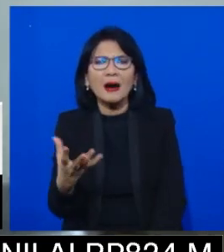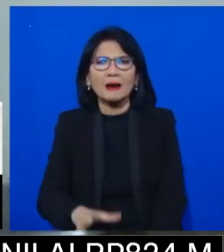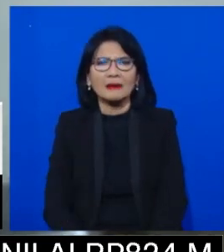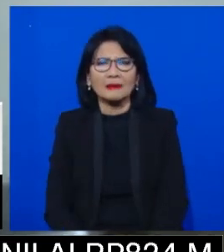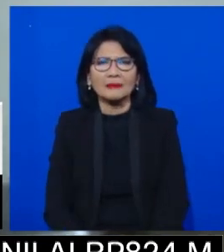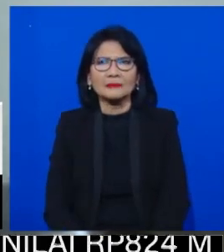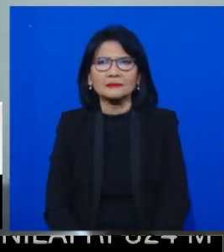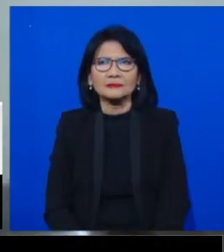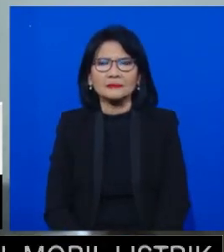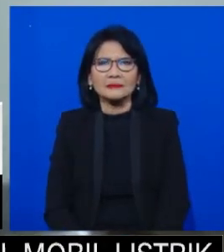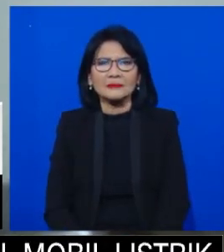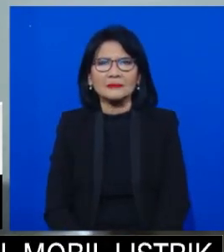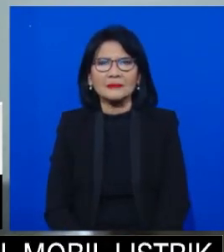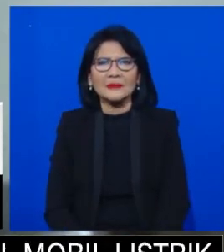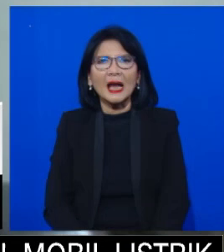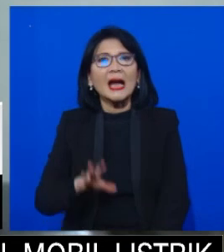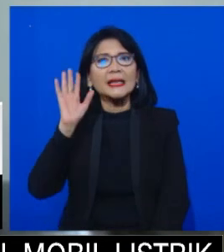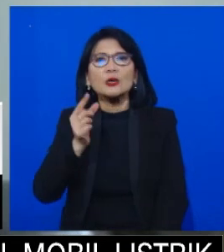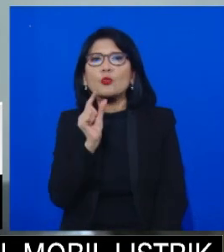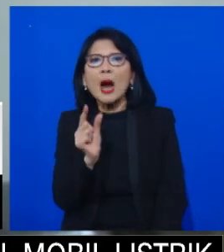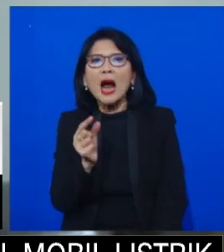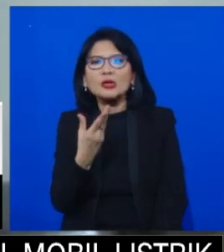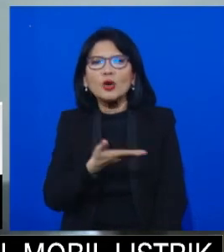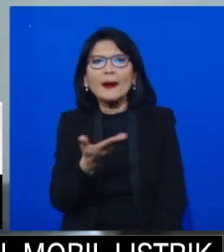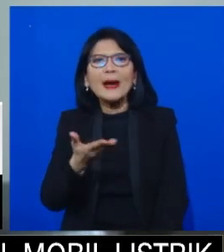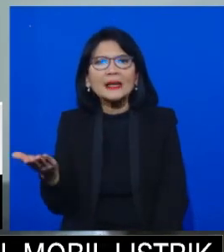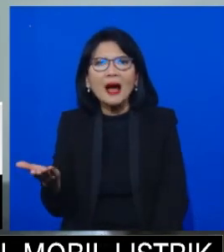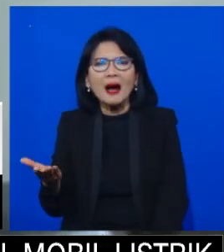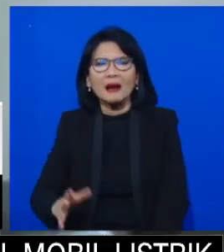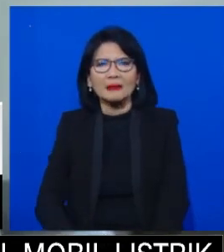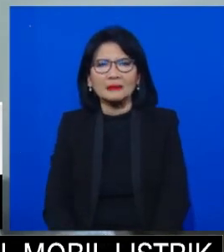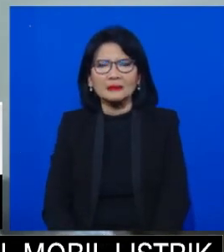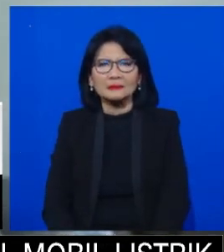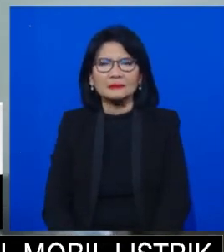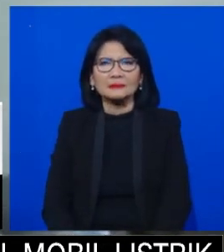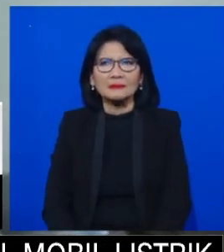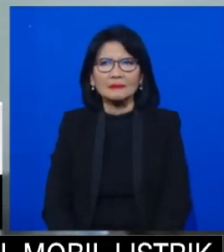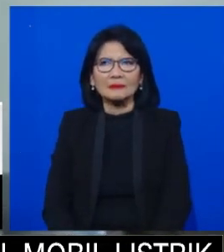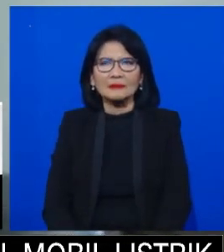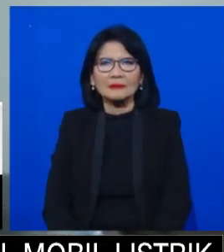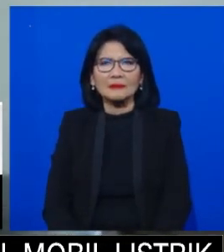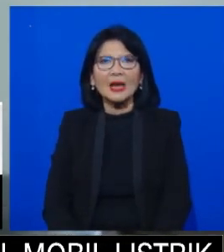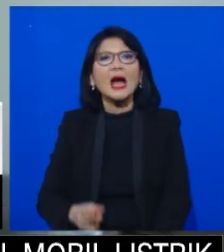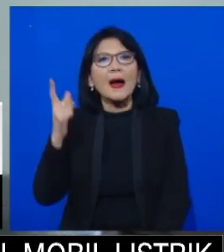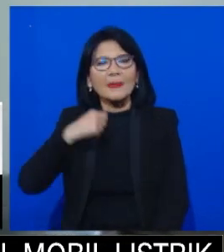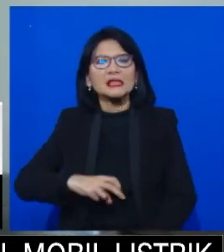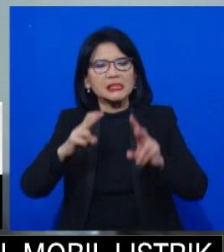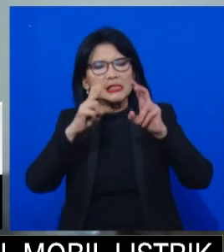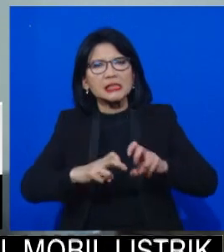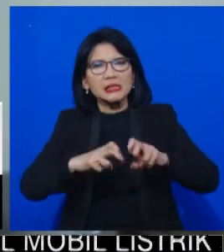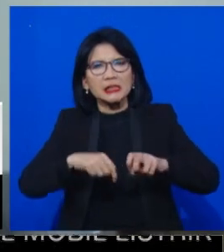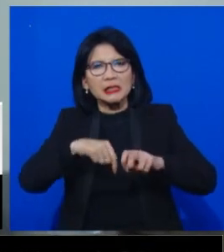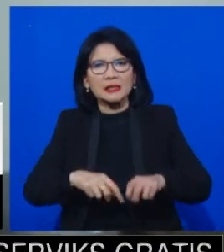selanjutnya digunakan untuk apa-apa dan alirannya kemana-mana, kemana saja. Masih terus dikembangkan, Pak? Masih dikembangkan.